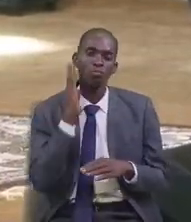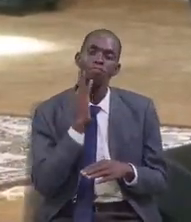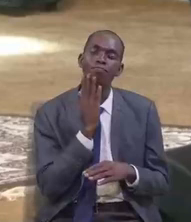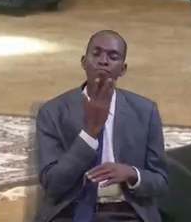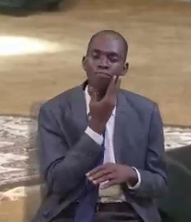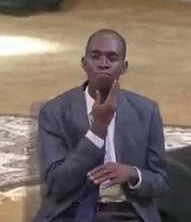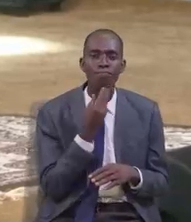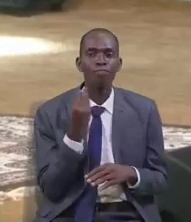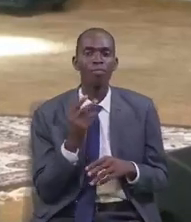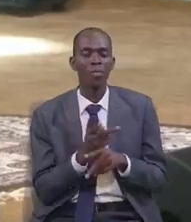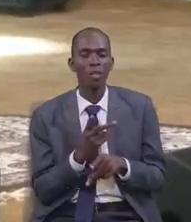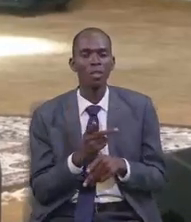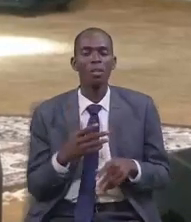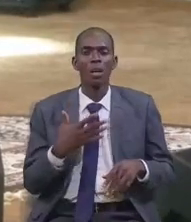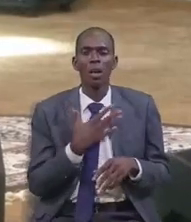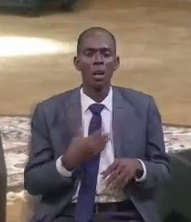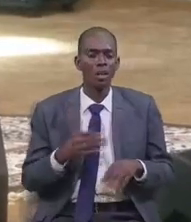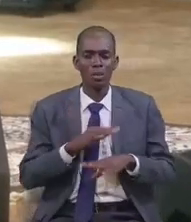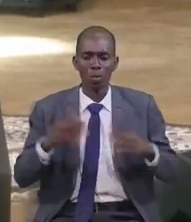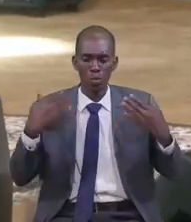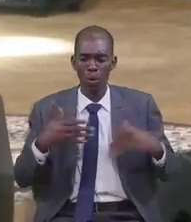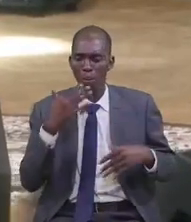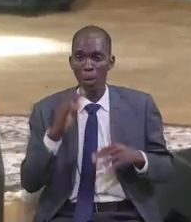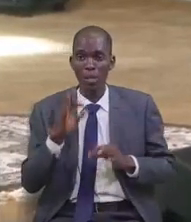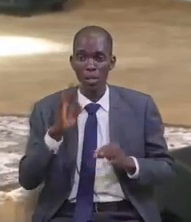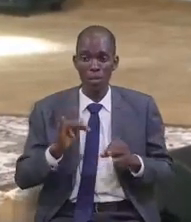je ne porte pas de... Barbe, je suis un berbe,